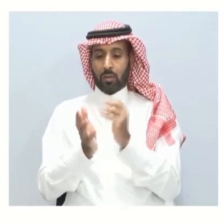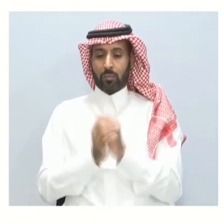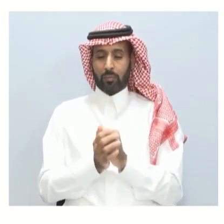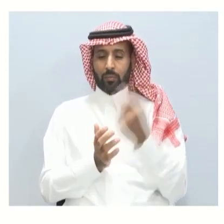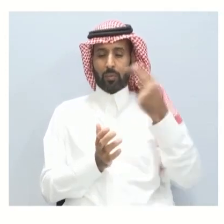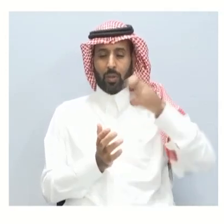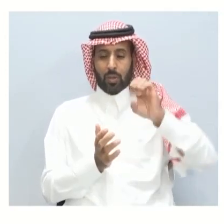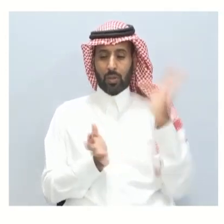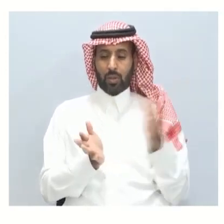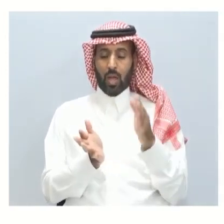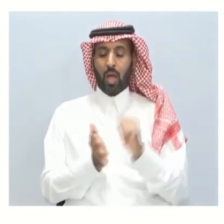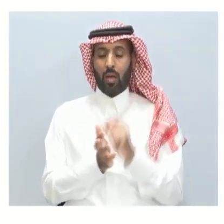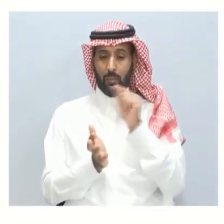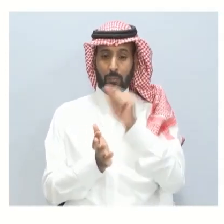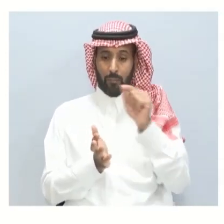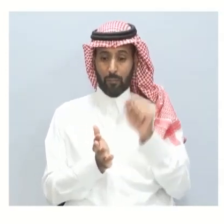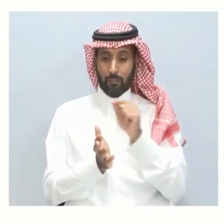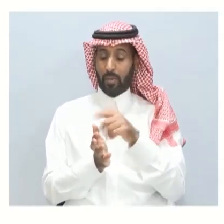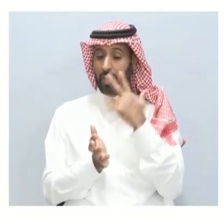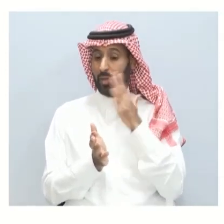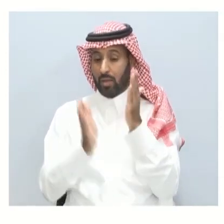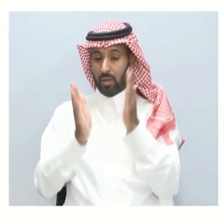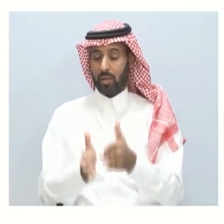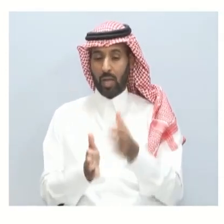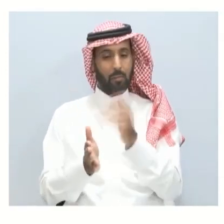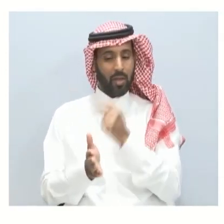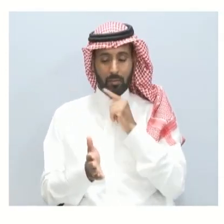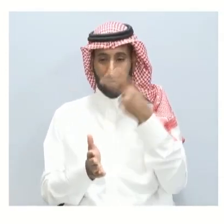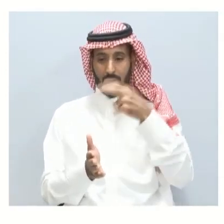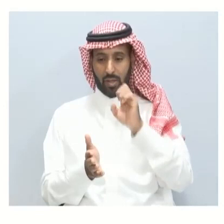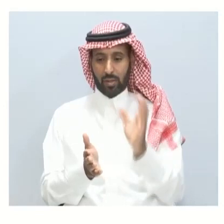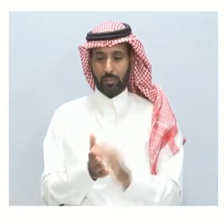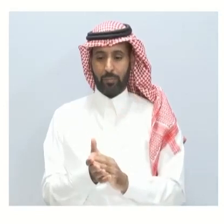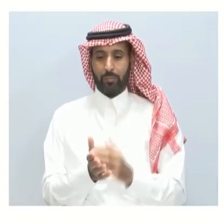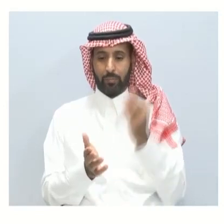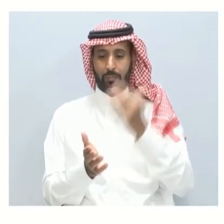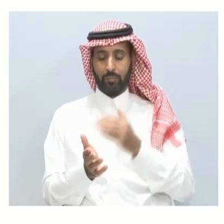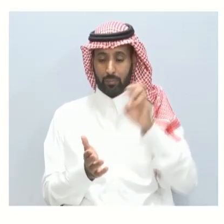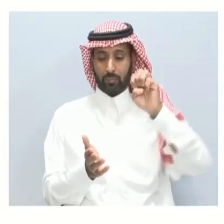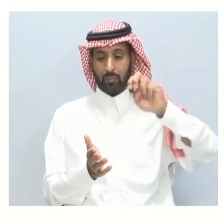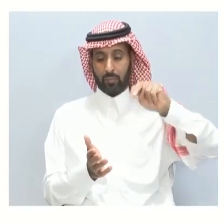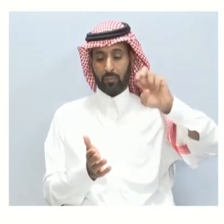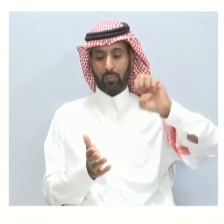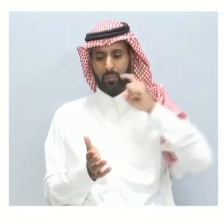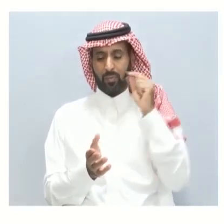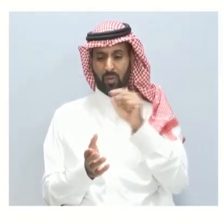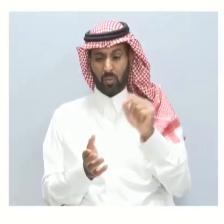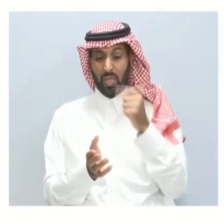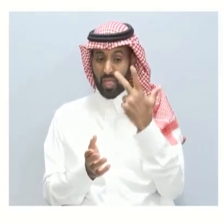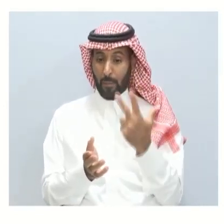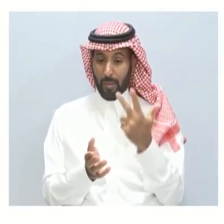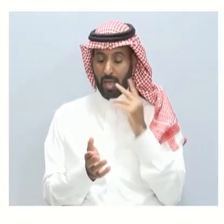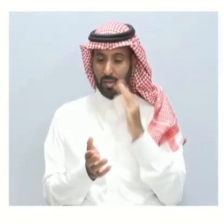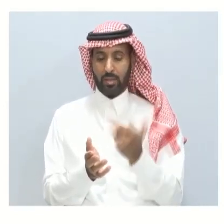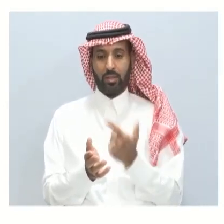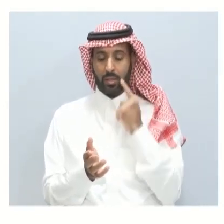عليها ثمان نقاط معده الهيليوم اذا لاحظ كيف يتغير عدد الكترونات التكافل المجموع